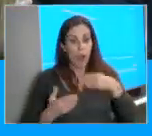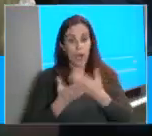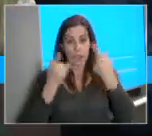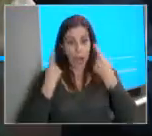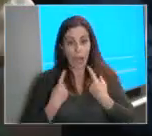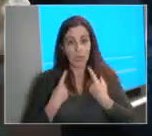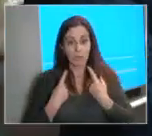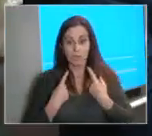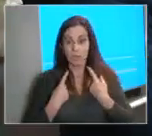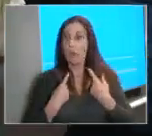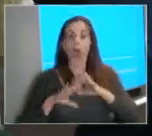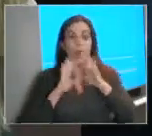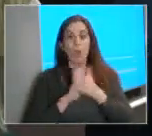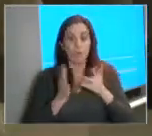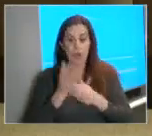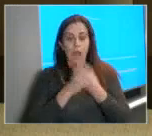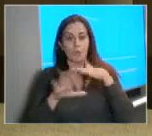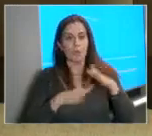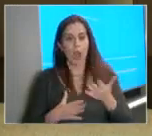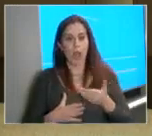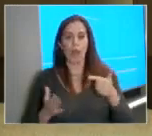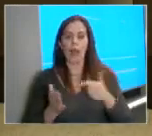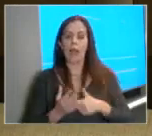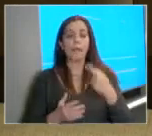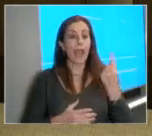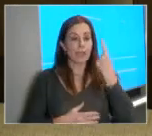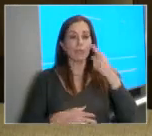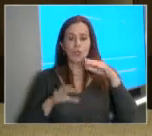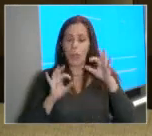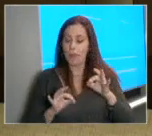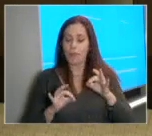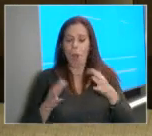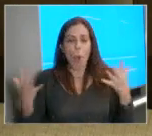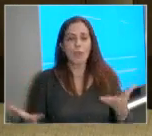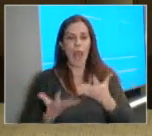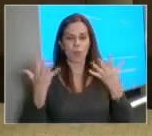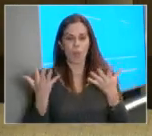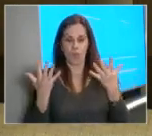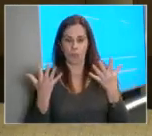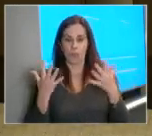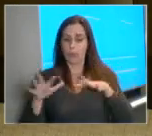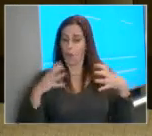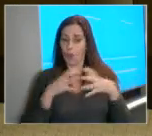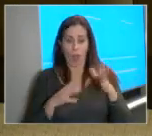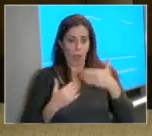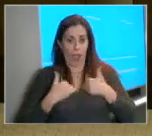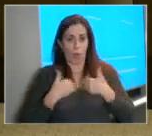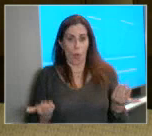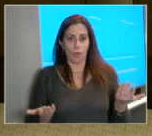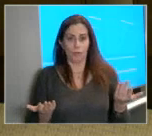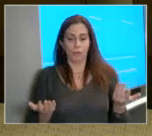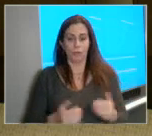להן חצי מלכות, רק כדי להקים ממשלה. ולכן היחידים שבאמת דחפנו לממשלת אחדות היינו אנחנו.